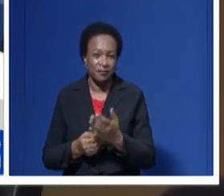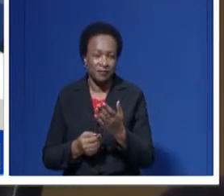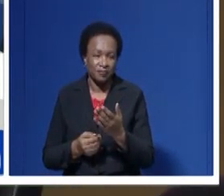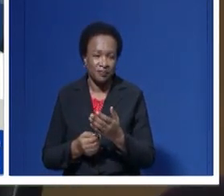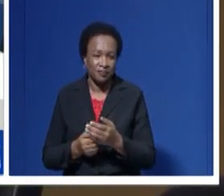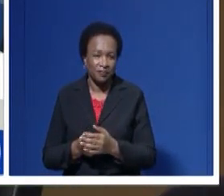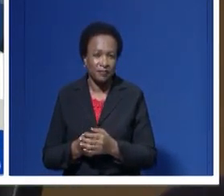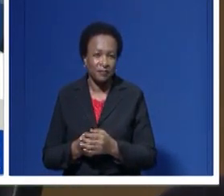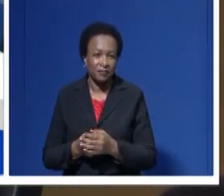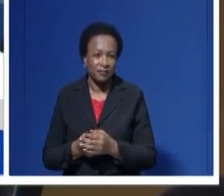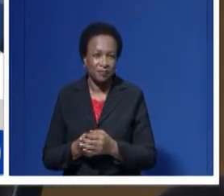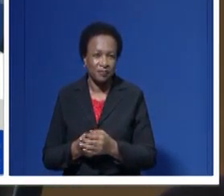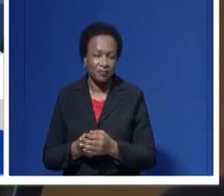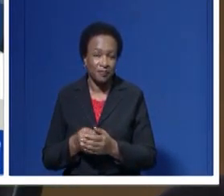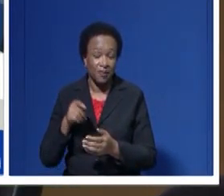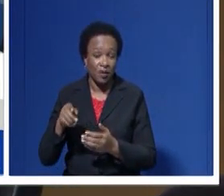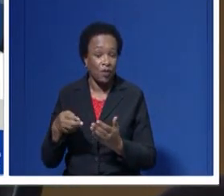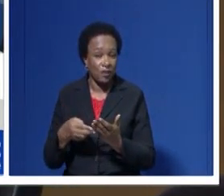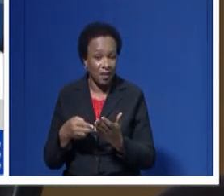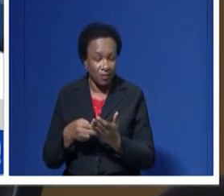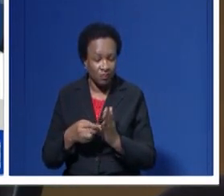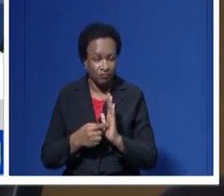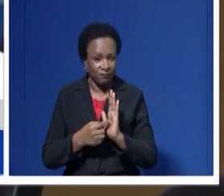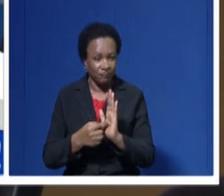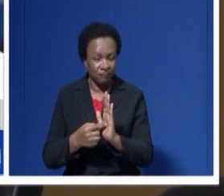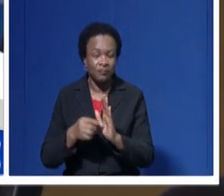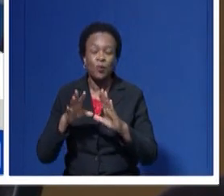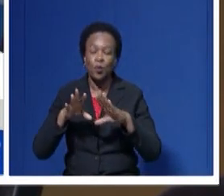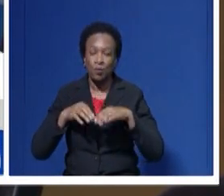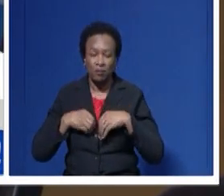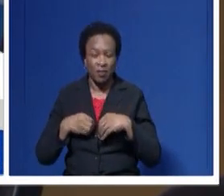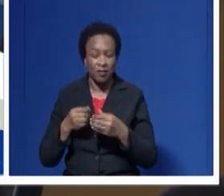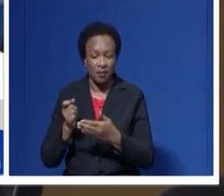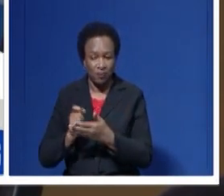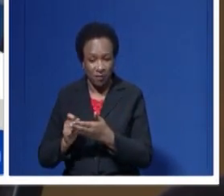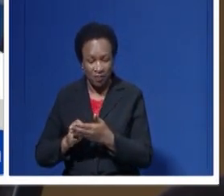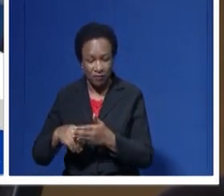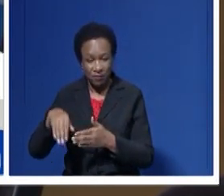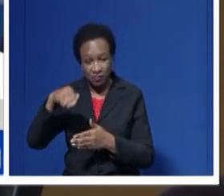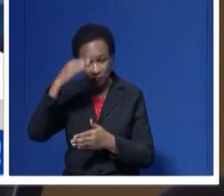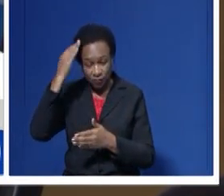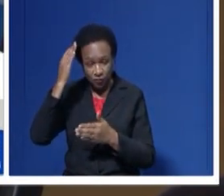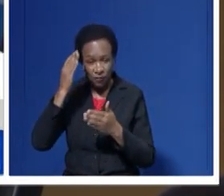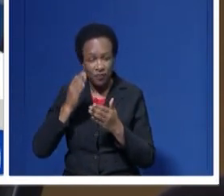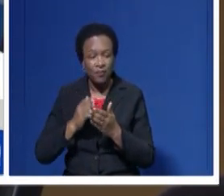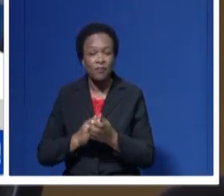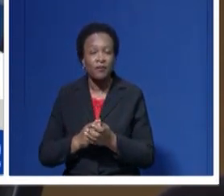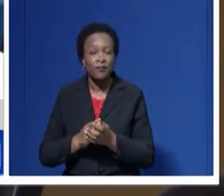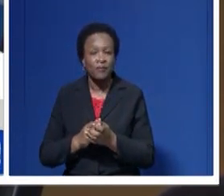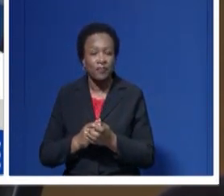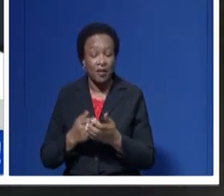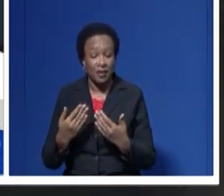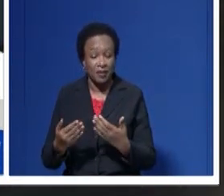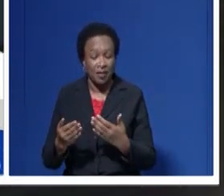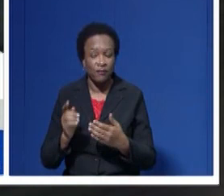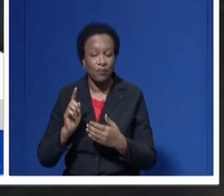statement. Ni teknolojia inayoonesha kukubalika kwa wanafunzi wa elimu ya juu ambao kwa sasa wapo